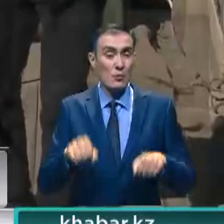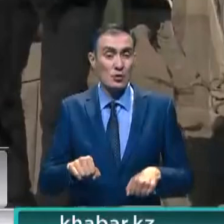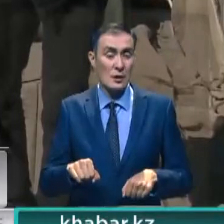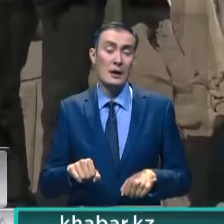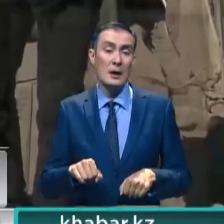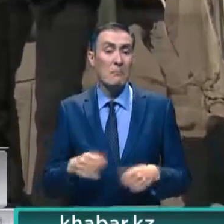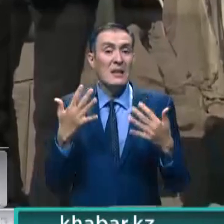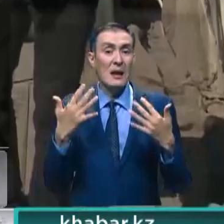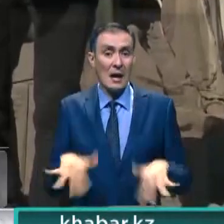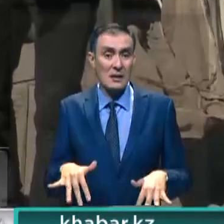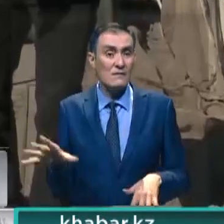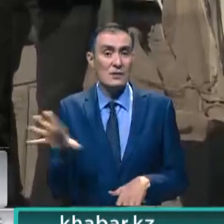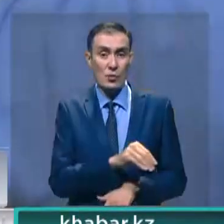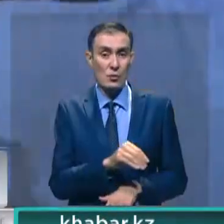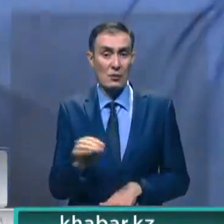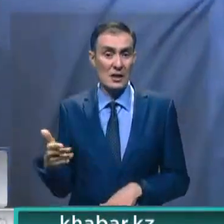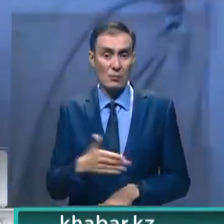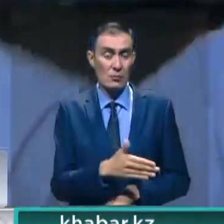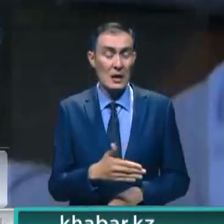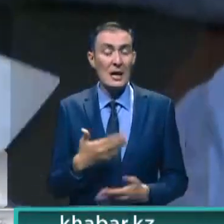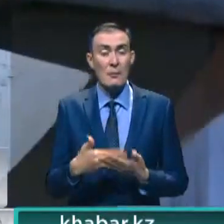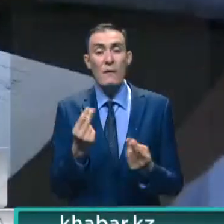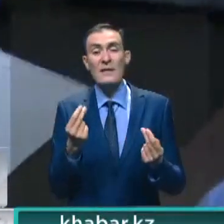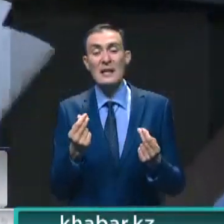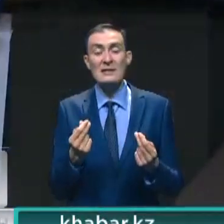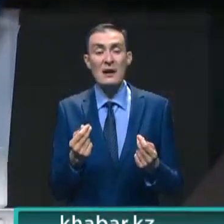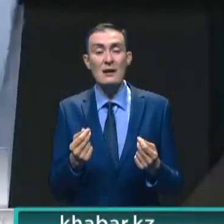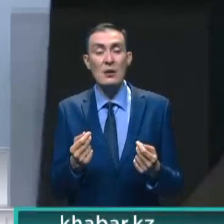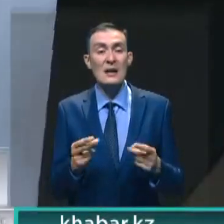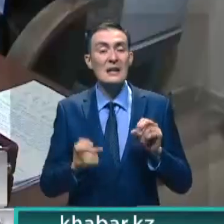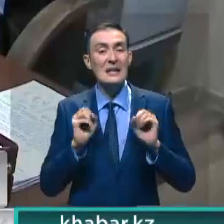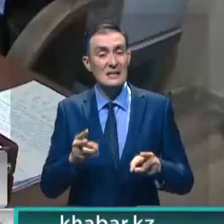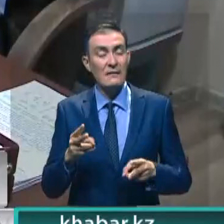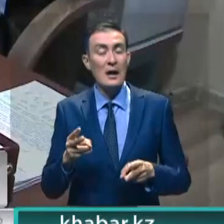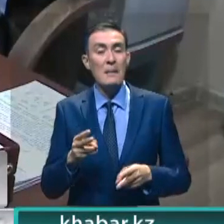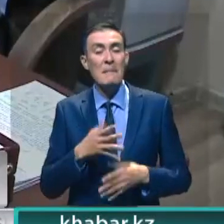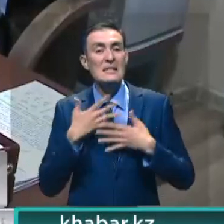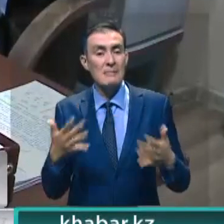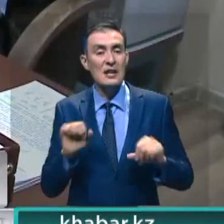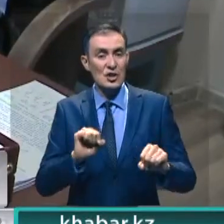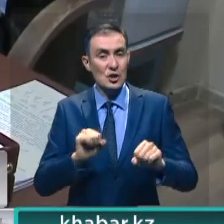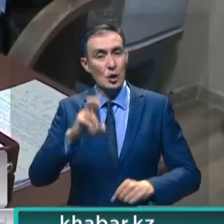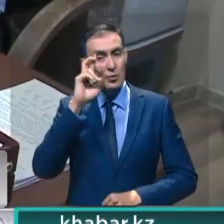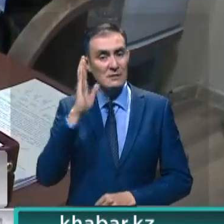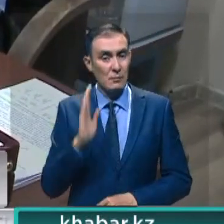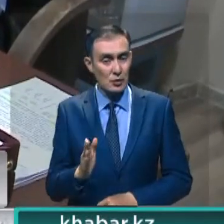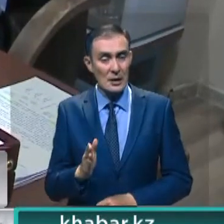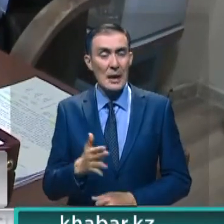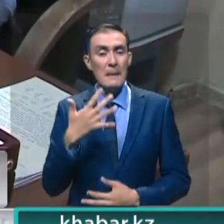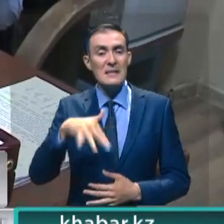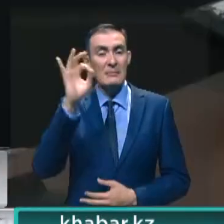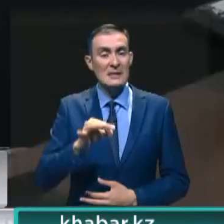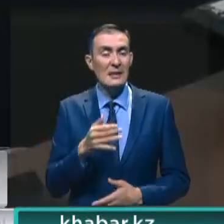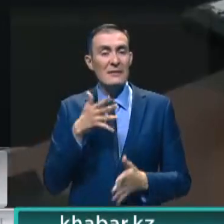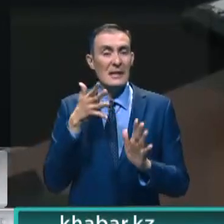можно потерять все поголовье. К слову, от финансовых форс-мажоров рыбоводов максимально оградит государство. Половину затрат